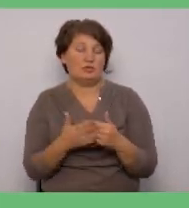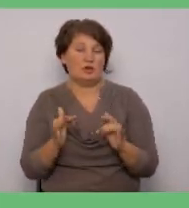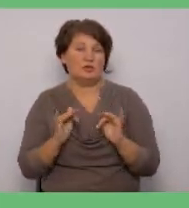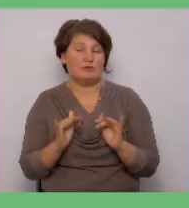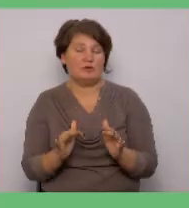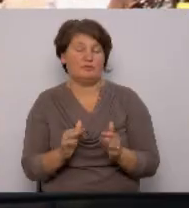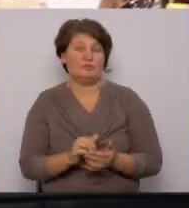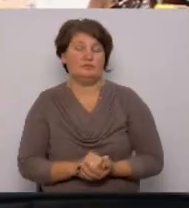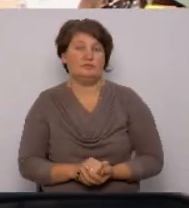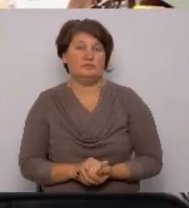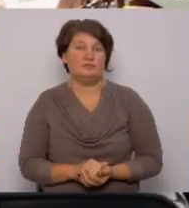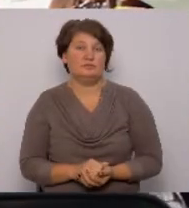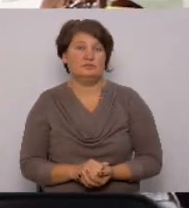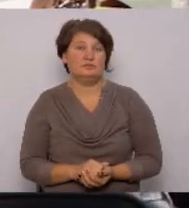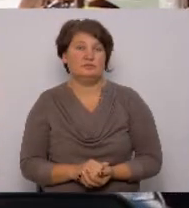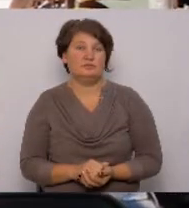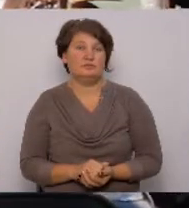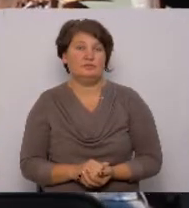поступали.